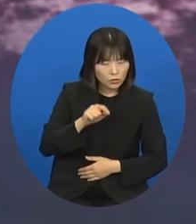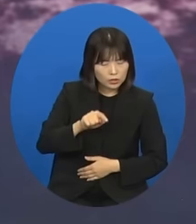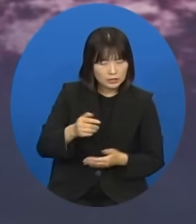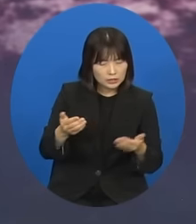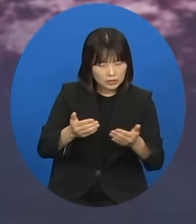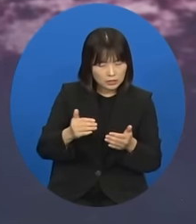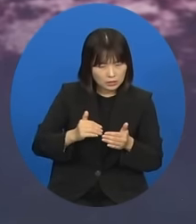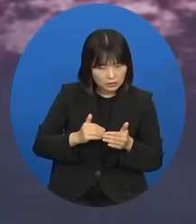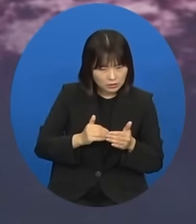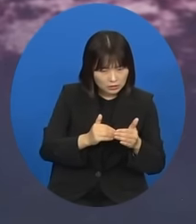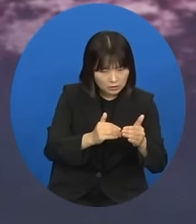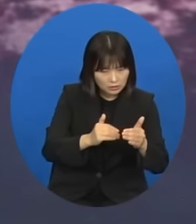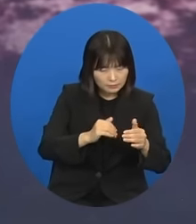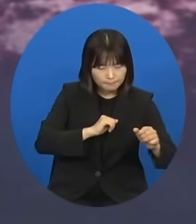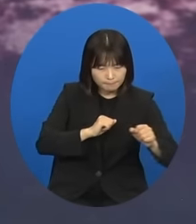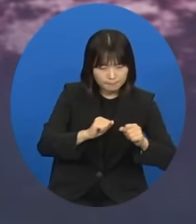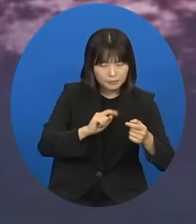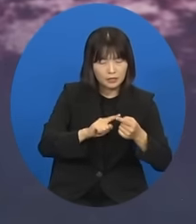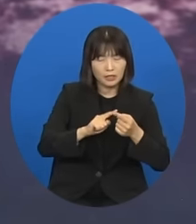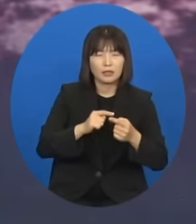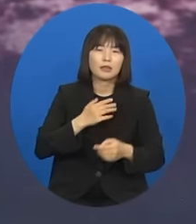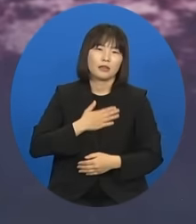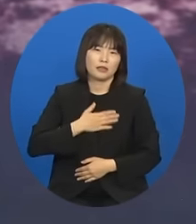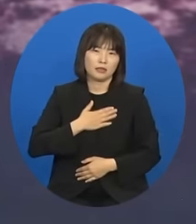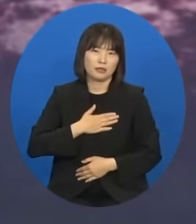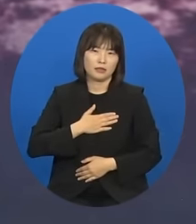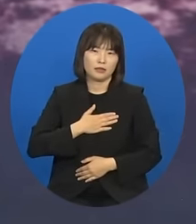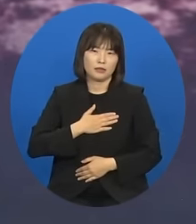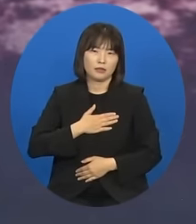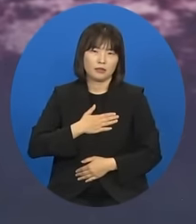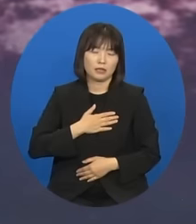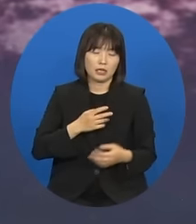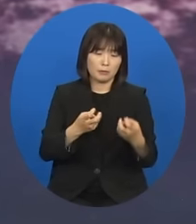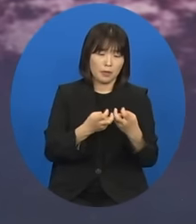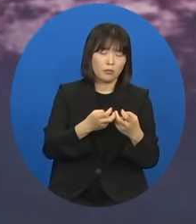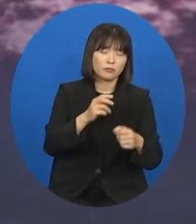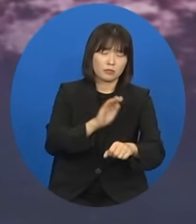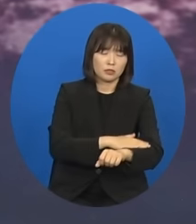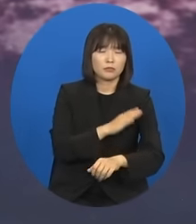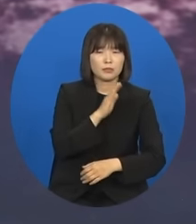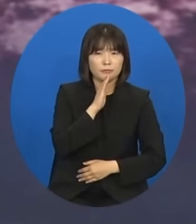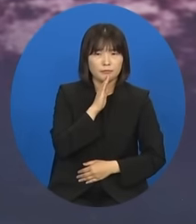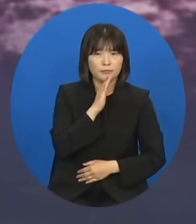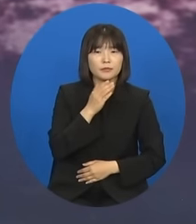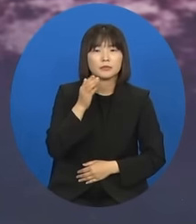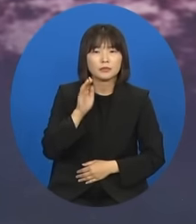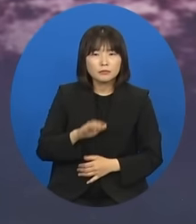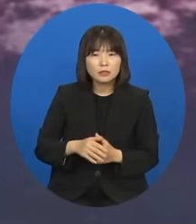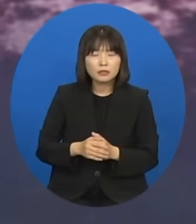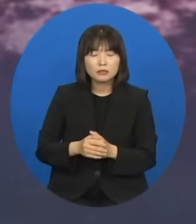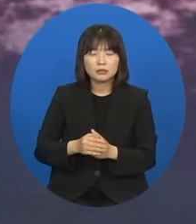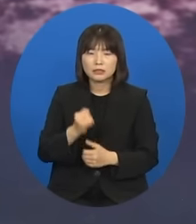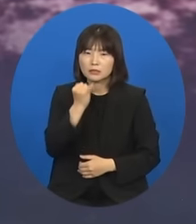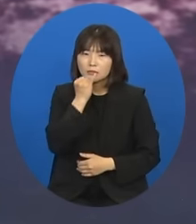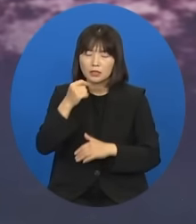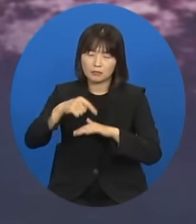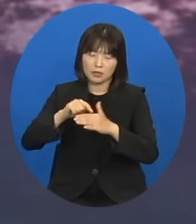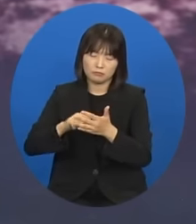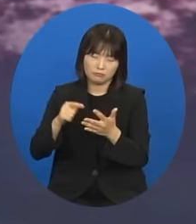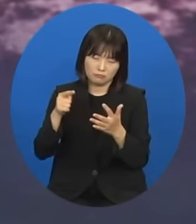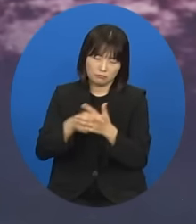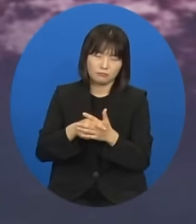했는지를 그걸 아세요 물론 방법은 잘못됐지만 그녀의 마음을 하나님은